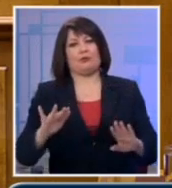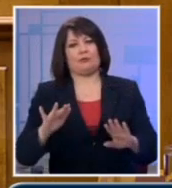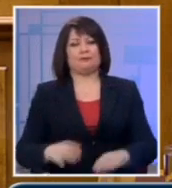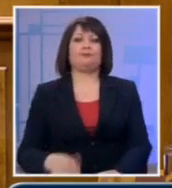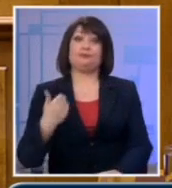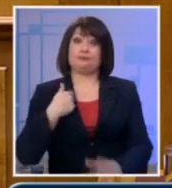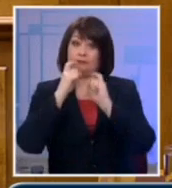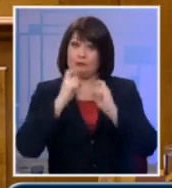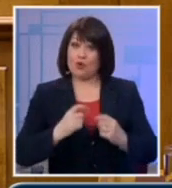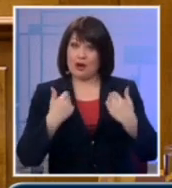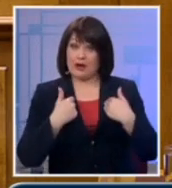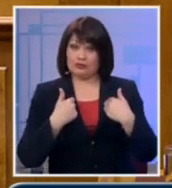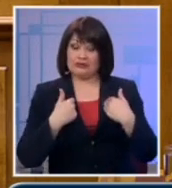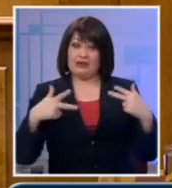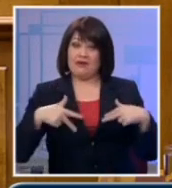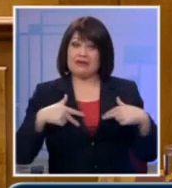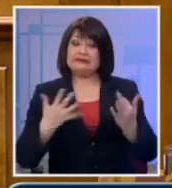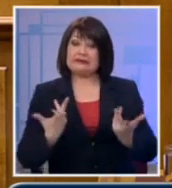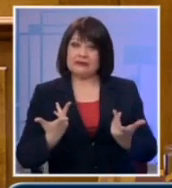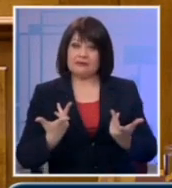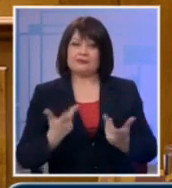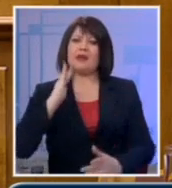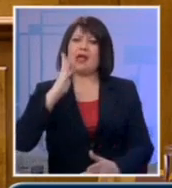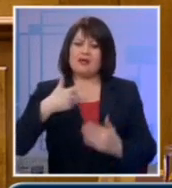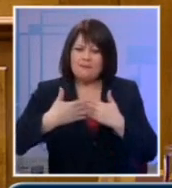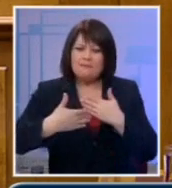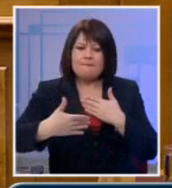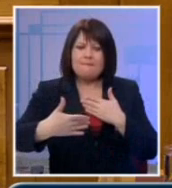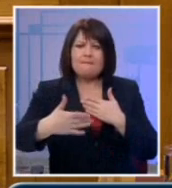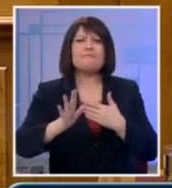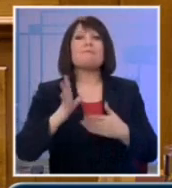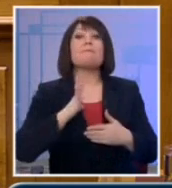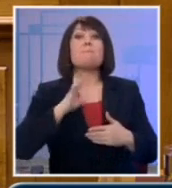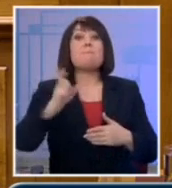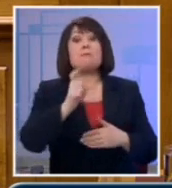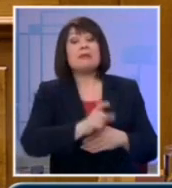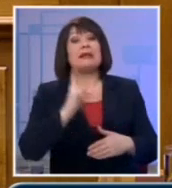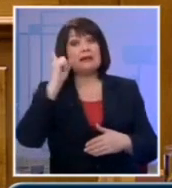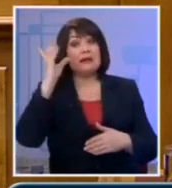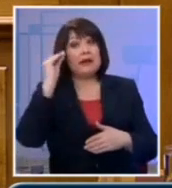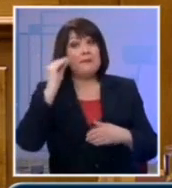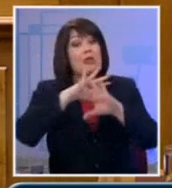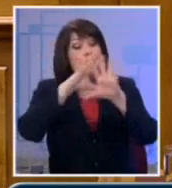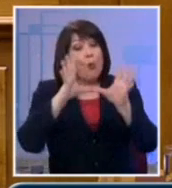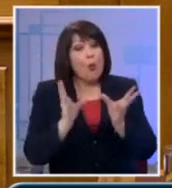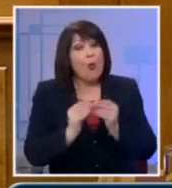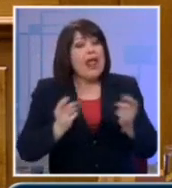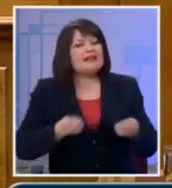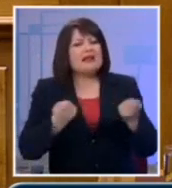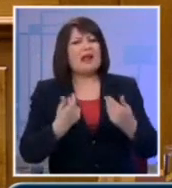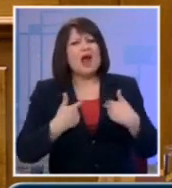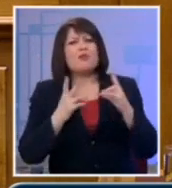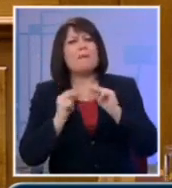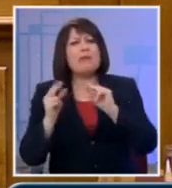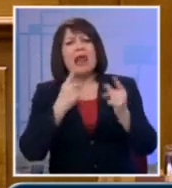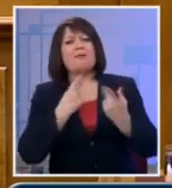Δική μας υποχρέωση είναι κάθε μέρα που περνάει οι πολίτες να γνωρίζουν όλα όσα γίνονται. Όλα